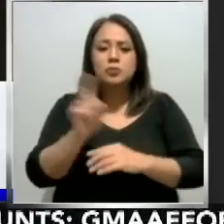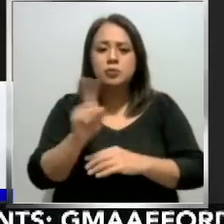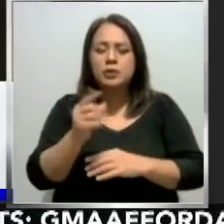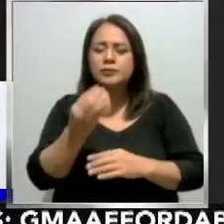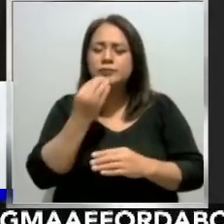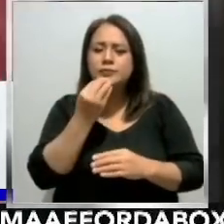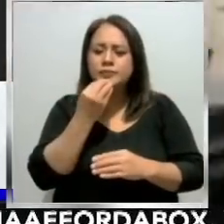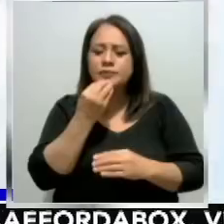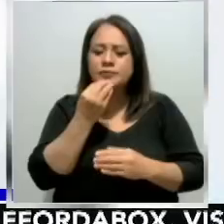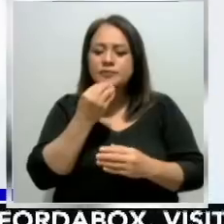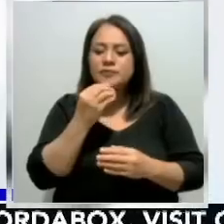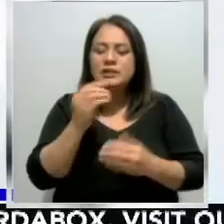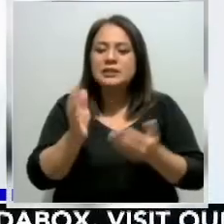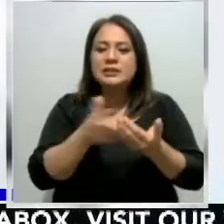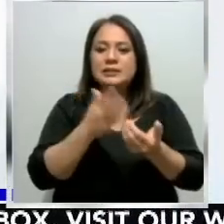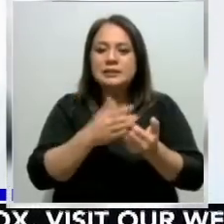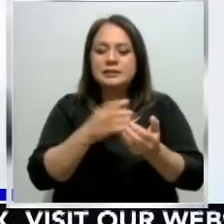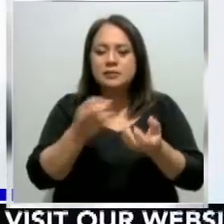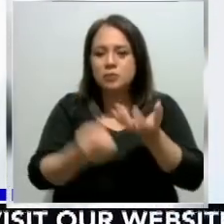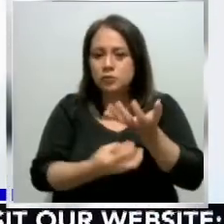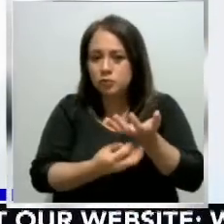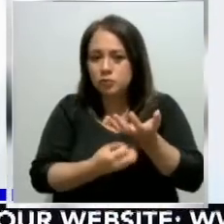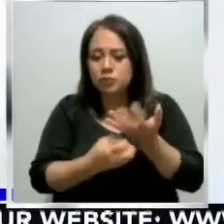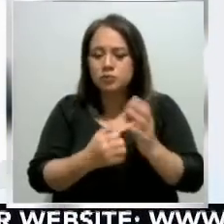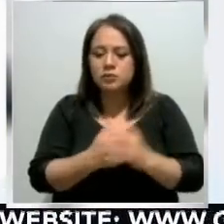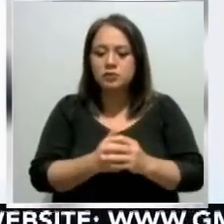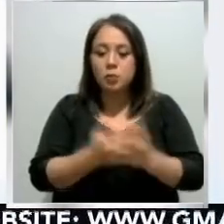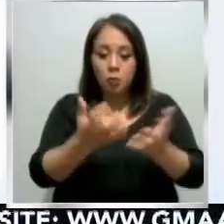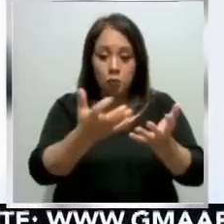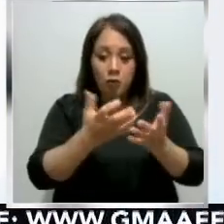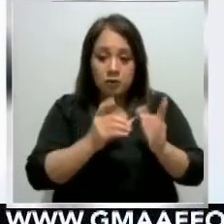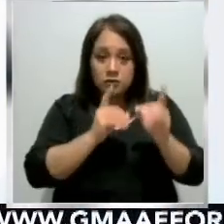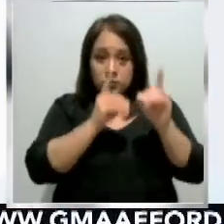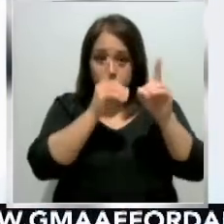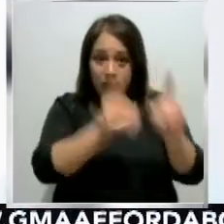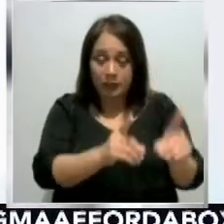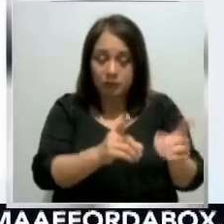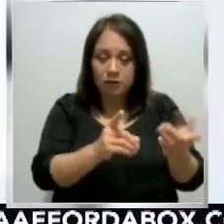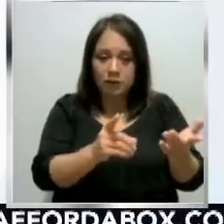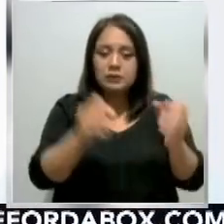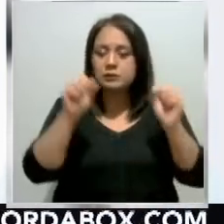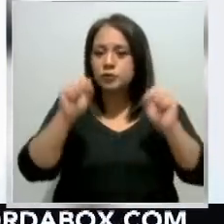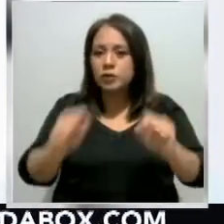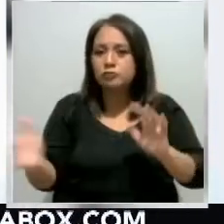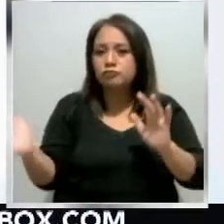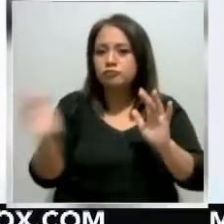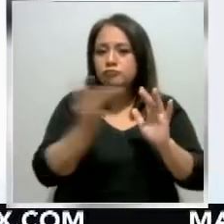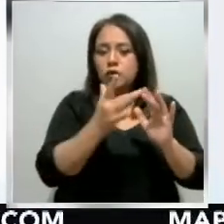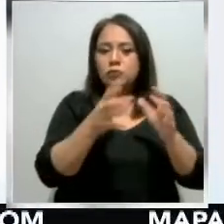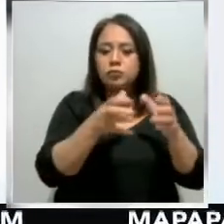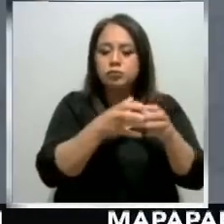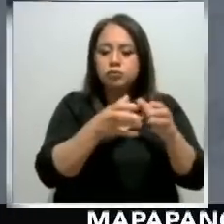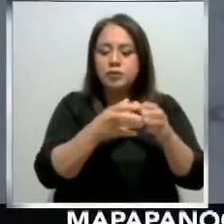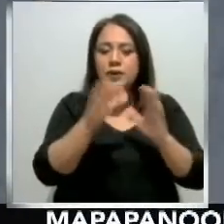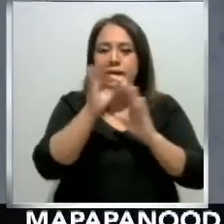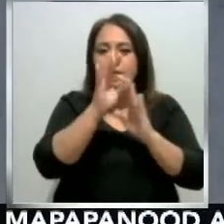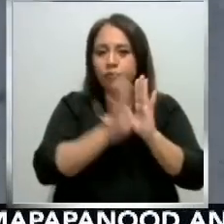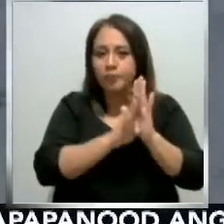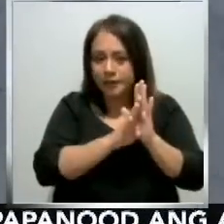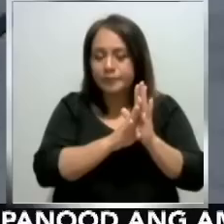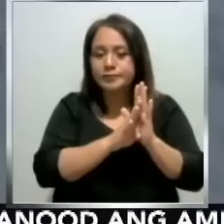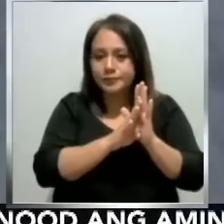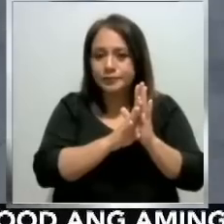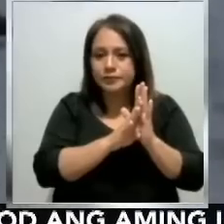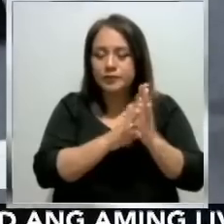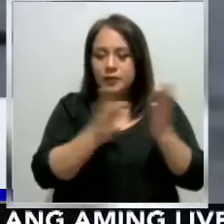madaling iluto. Para sa mga gustong magpahatid ng donasyon, maaari makipag-ugnayan sa grupo sa kanilang Facebook page. Magpapadala